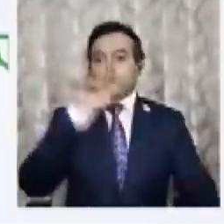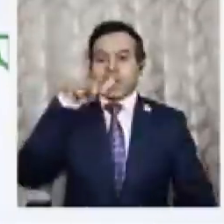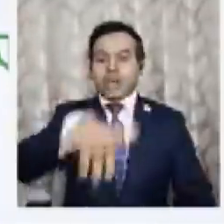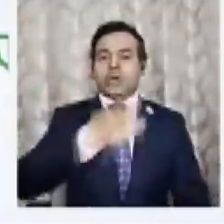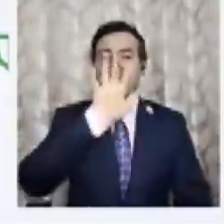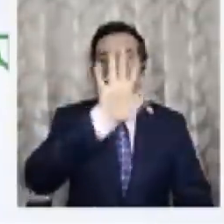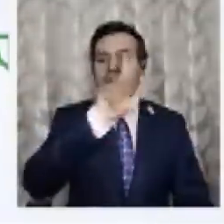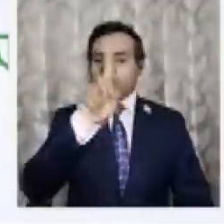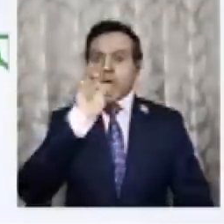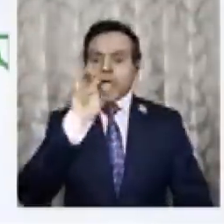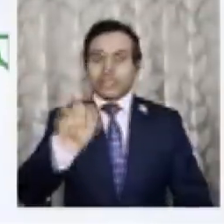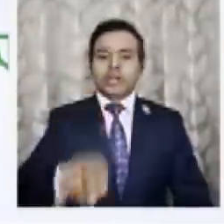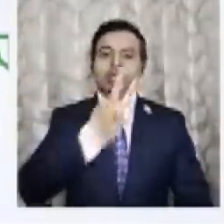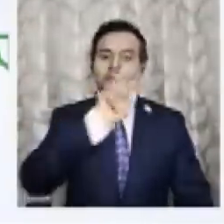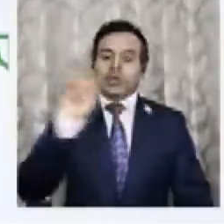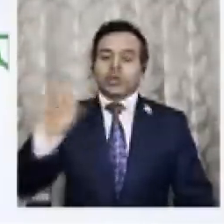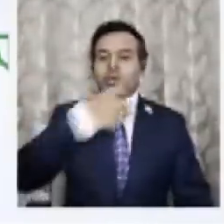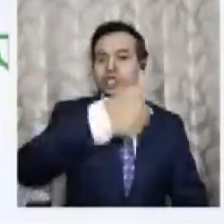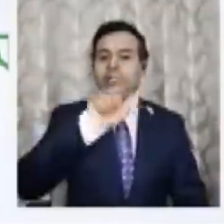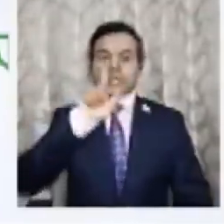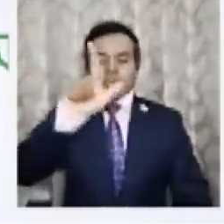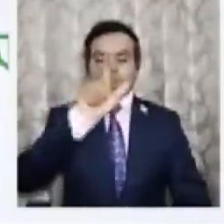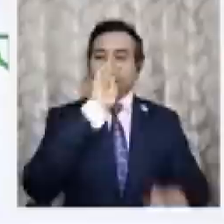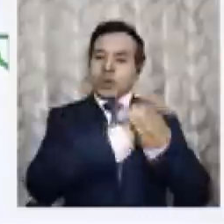22,57,875টি, বর্তমানে মজুত আছে